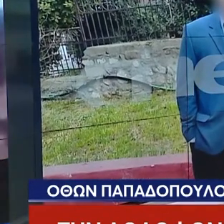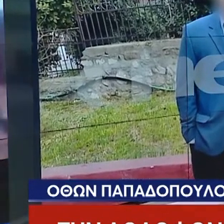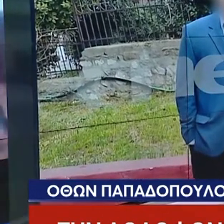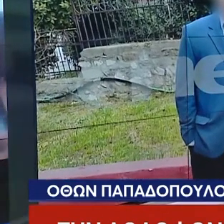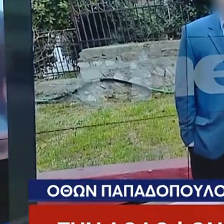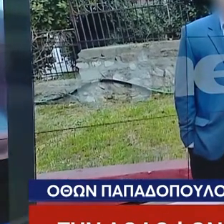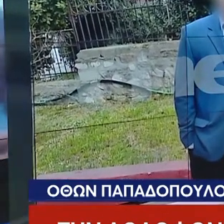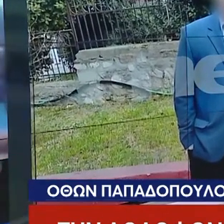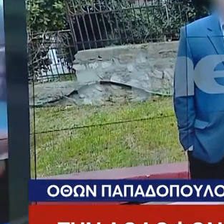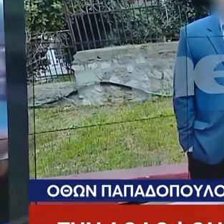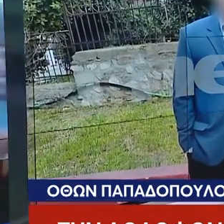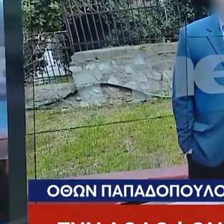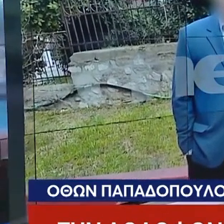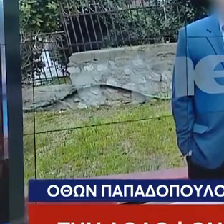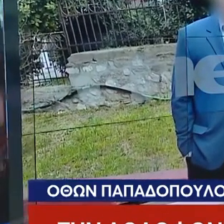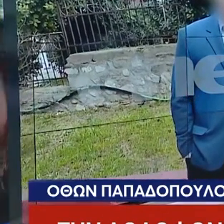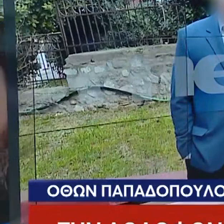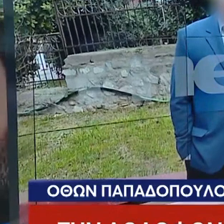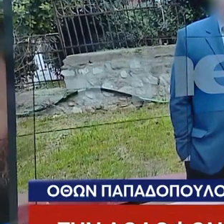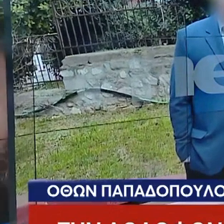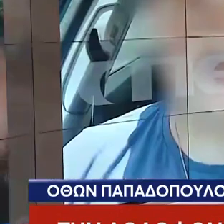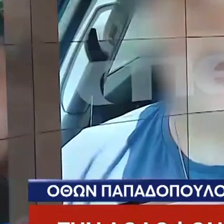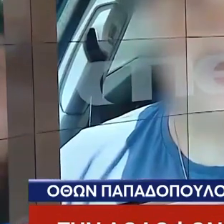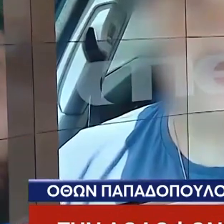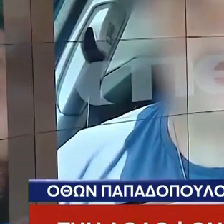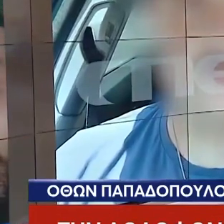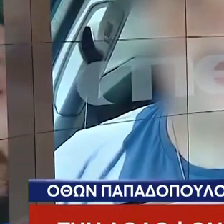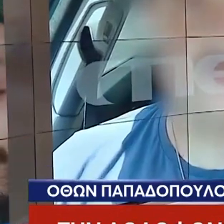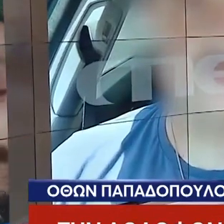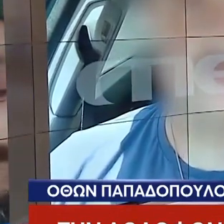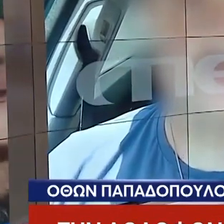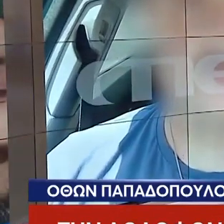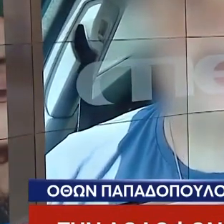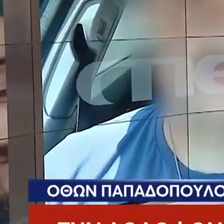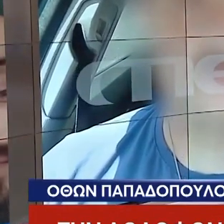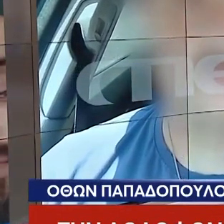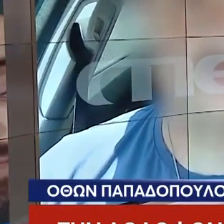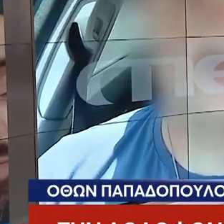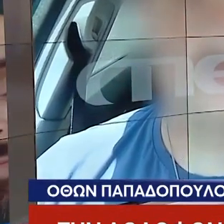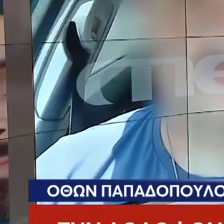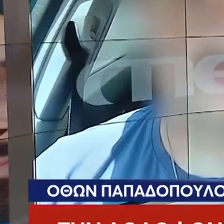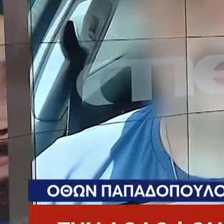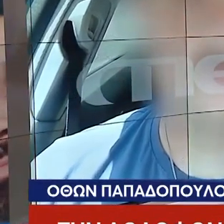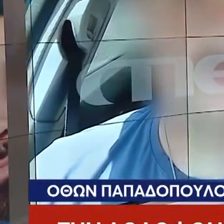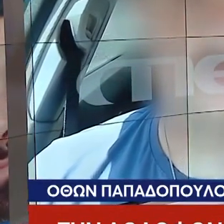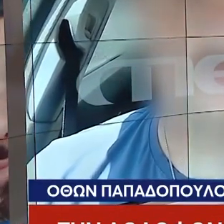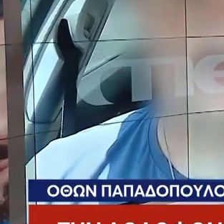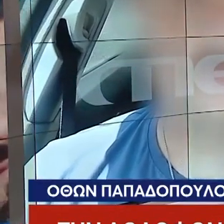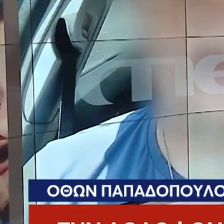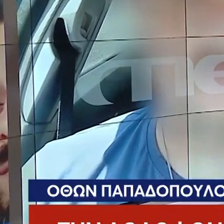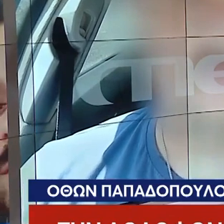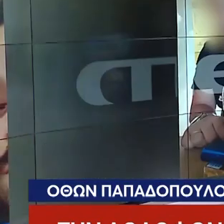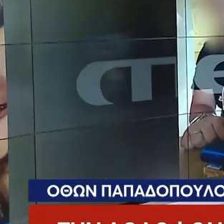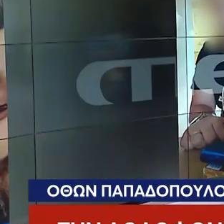Η θέση του λοιπόν από αυτό είναι ότι δεν γνώριζε. Περισσότερες λεπτομέρειες θα μπορέσουμε να συμπεριλάβουμε στην απολογία του που θα γίνει τις προσεχείς